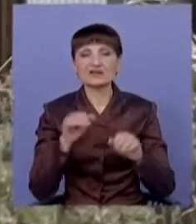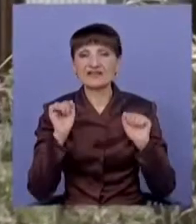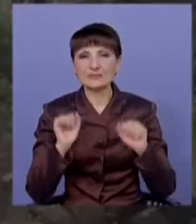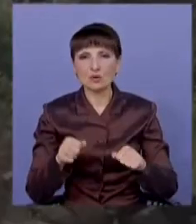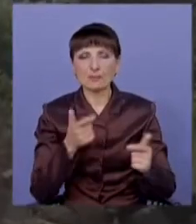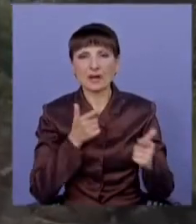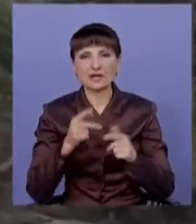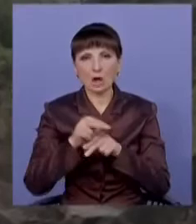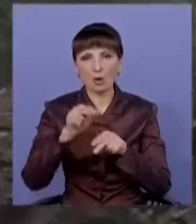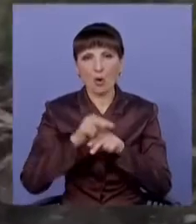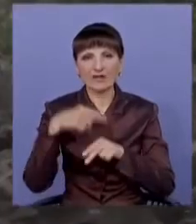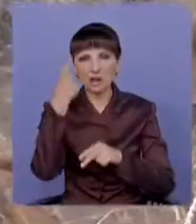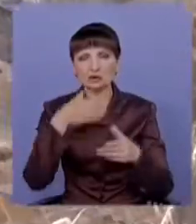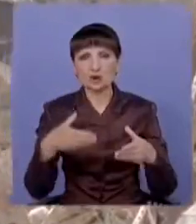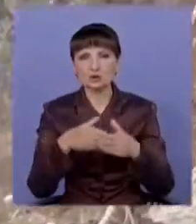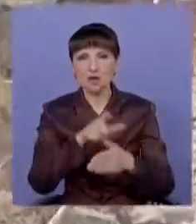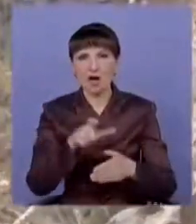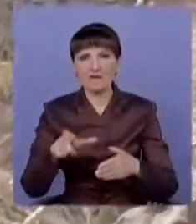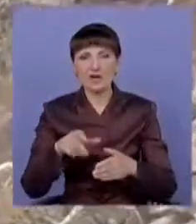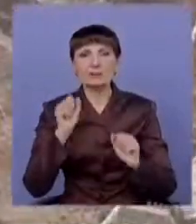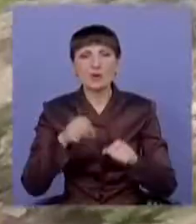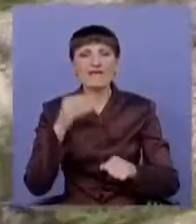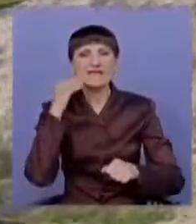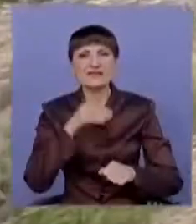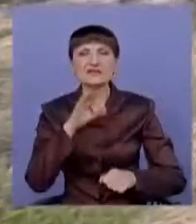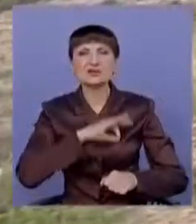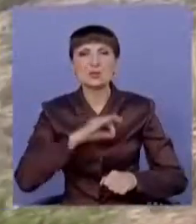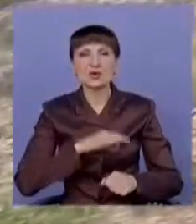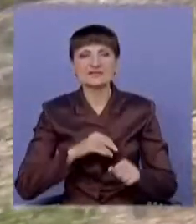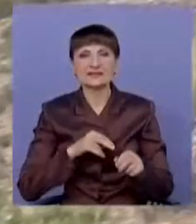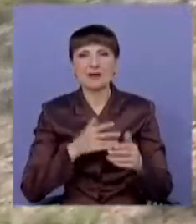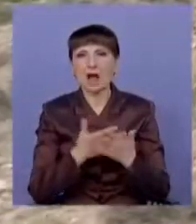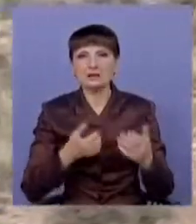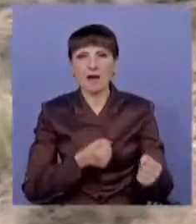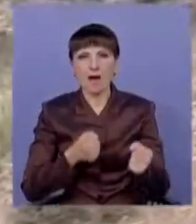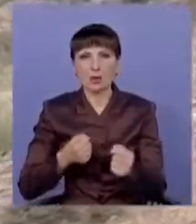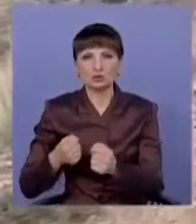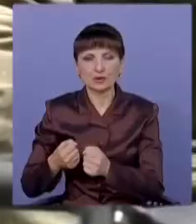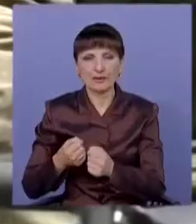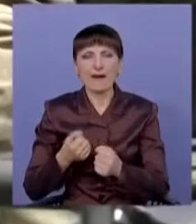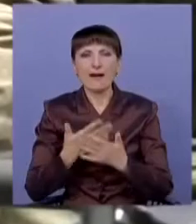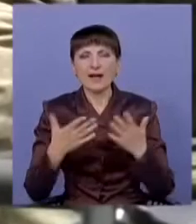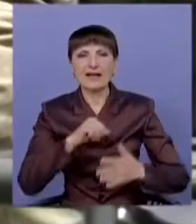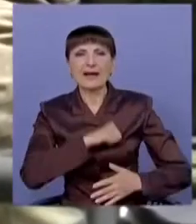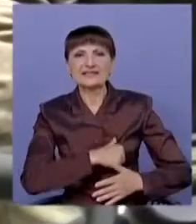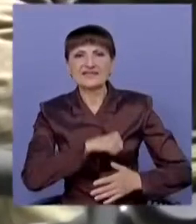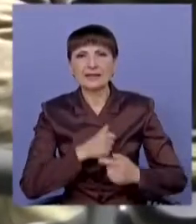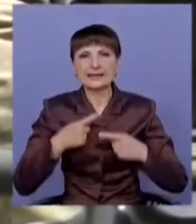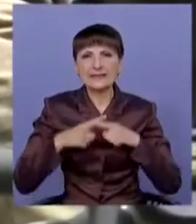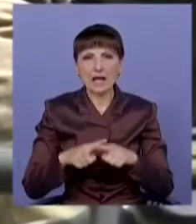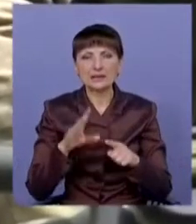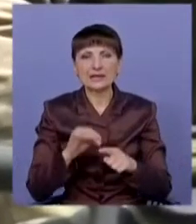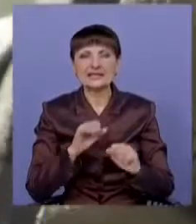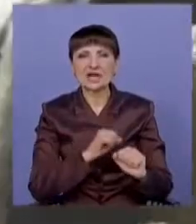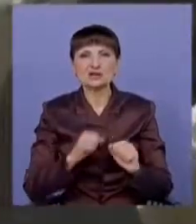возможность подготовить личный состав, способный эффективно использовать стрелковое оружие, технические средства разведки и защитные свойства